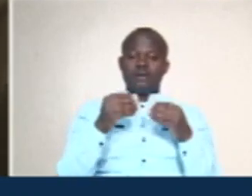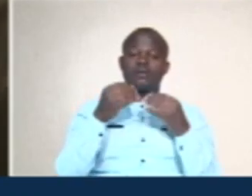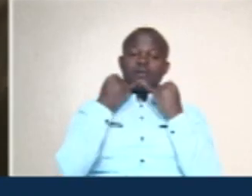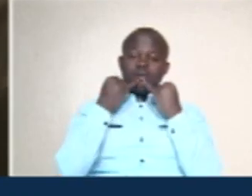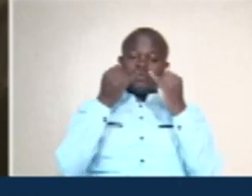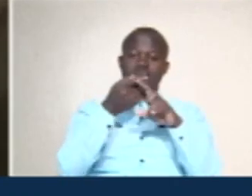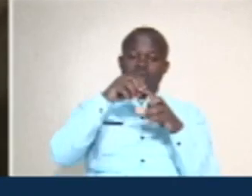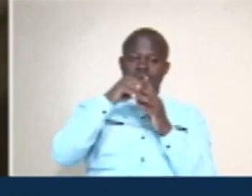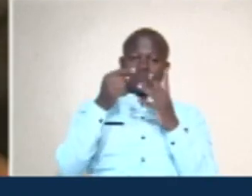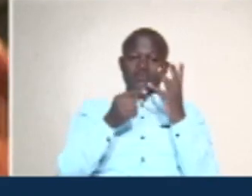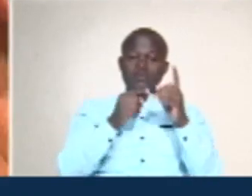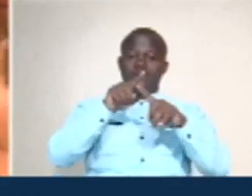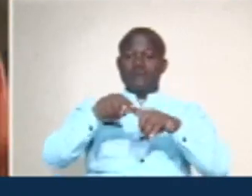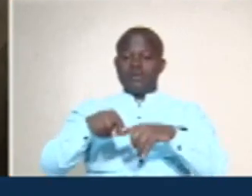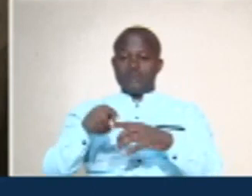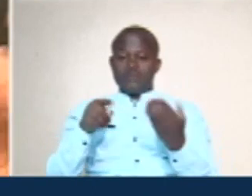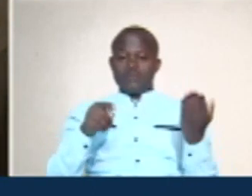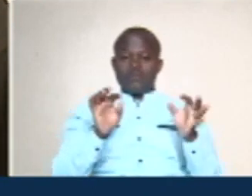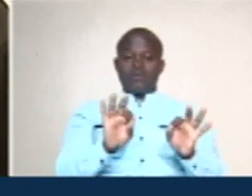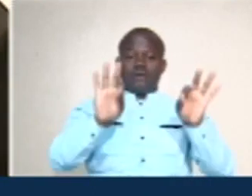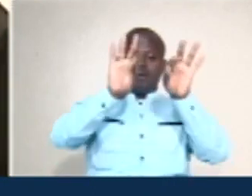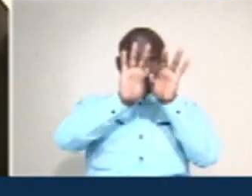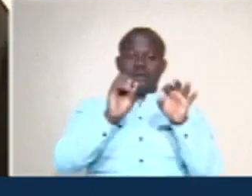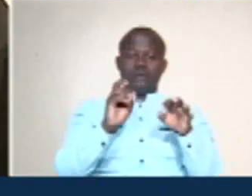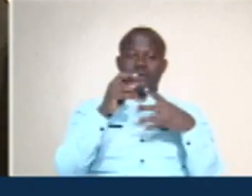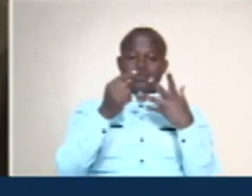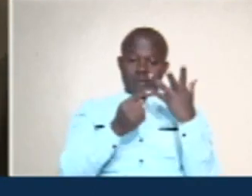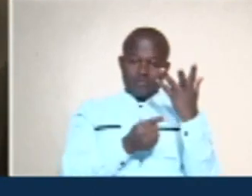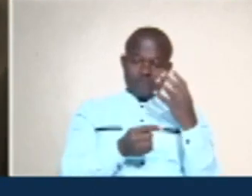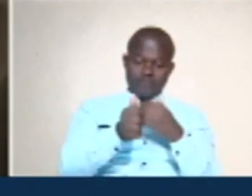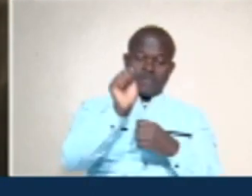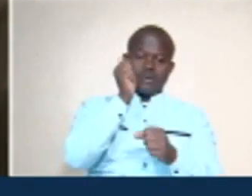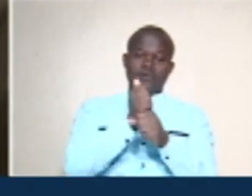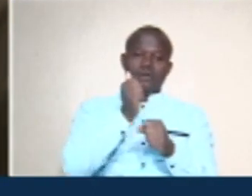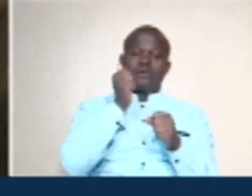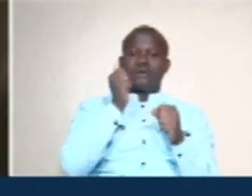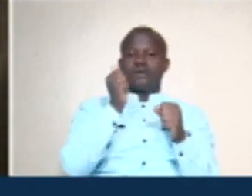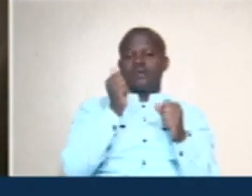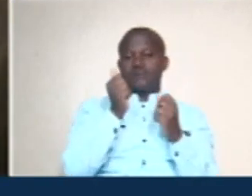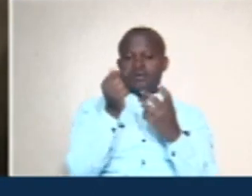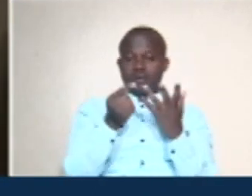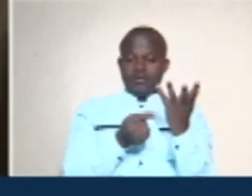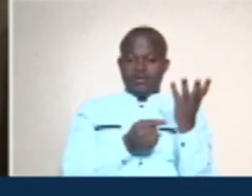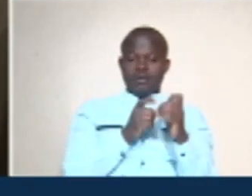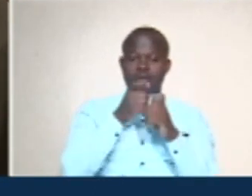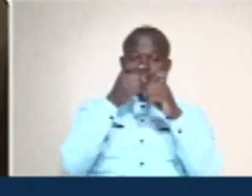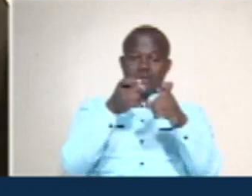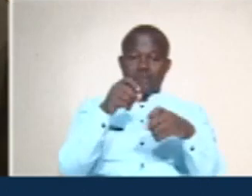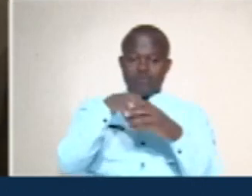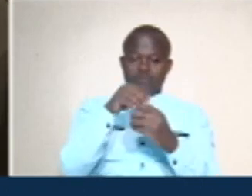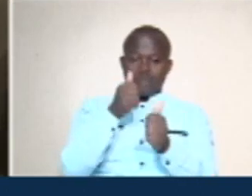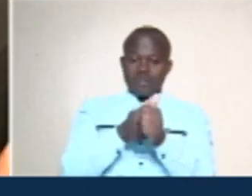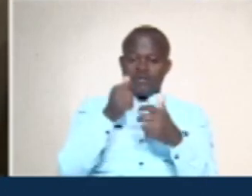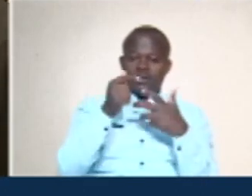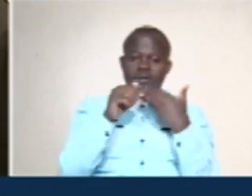akuviramo ikintu runaka bitewe n'agaciro cyangwa ingano y'ibikorwa wakoze kuri platform. Urahembwa buri kintu